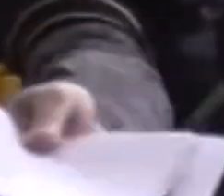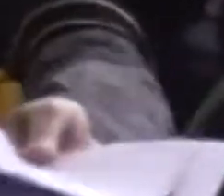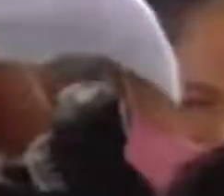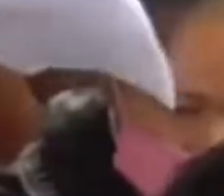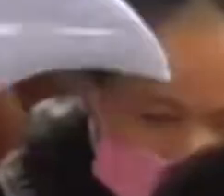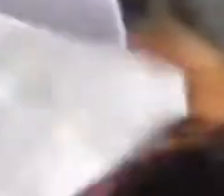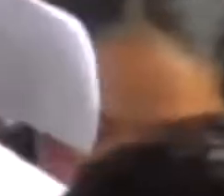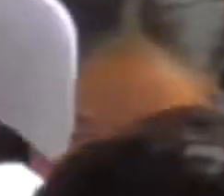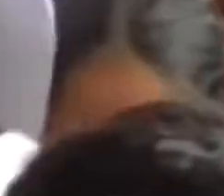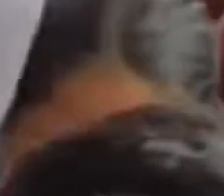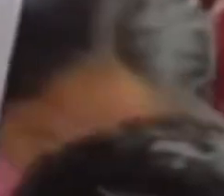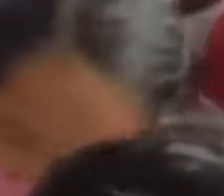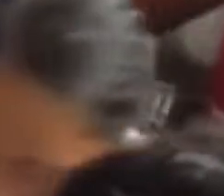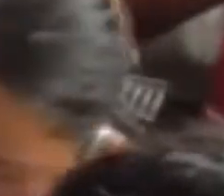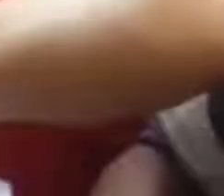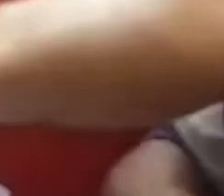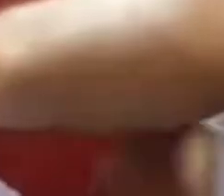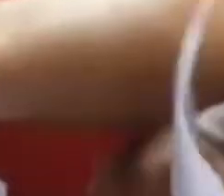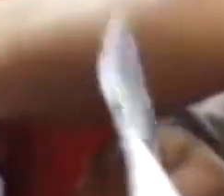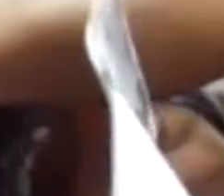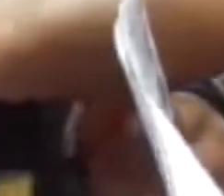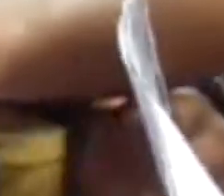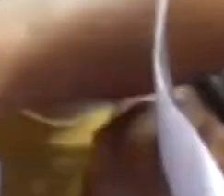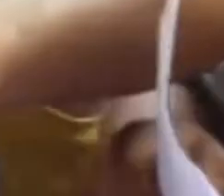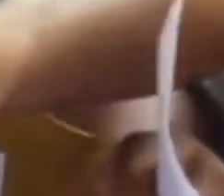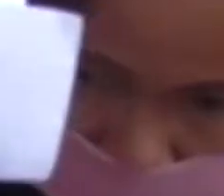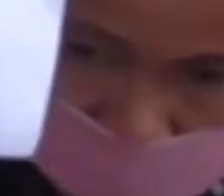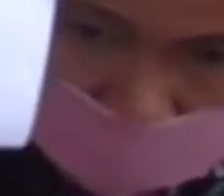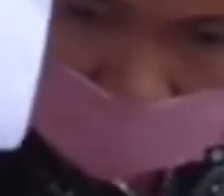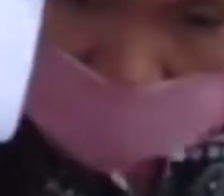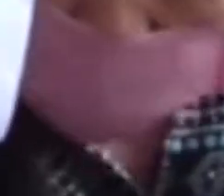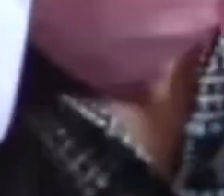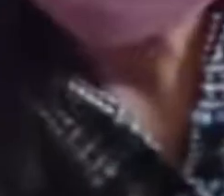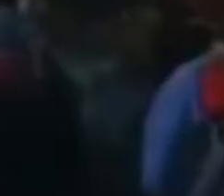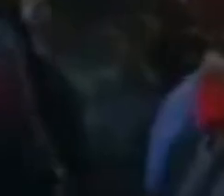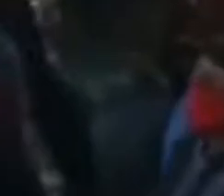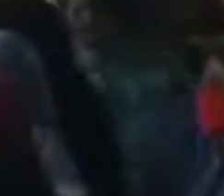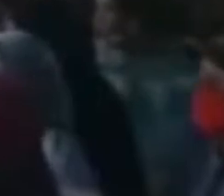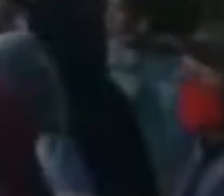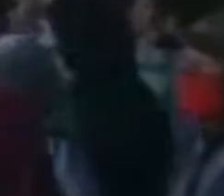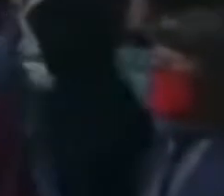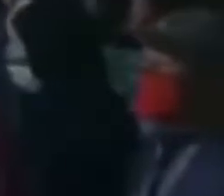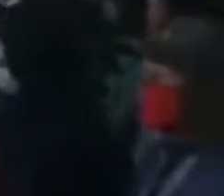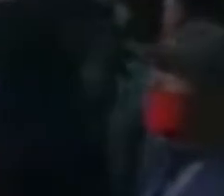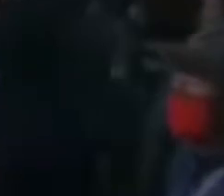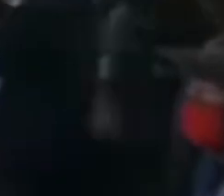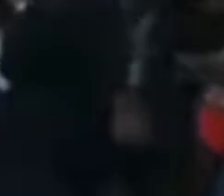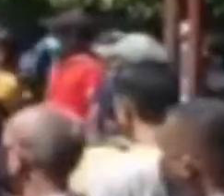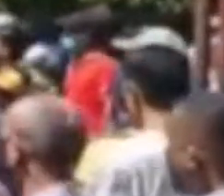Medan mendapatkan kuota sebanyak 63.000 kepala keluarga bantuan sosial tunai dari Kementerian Sosial.